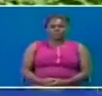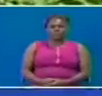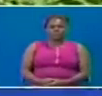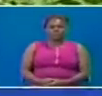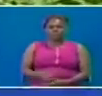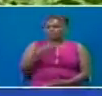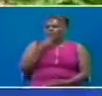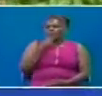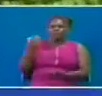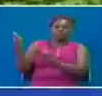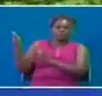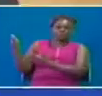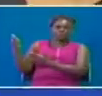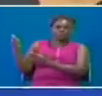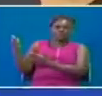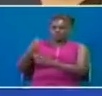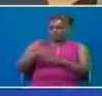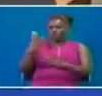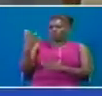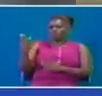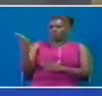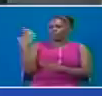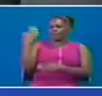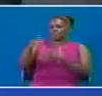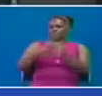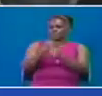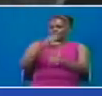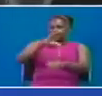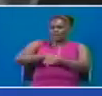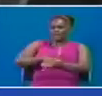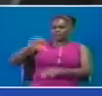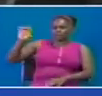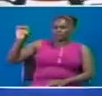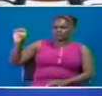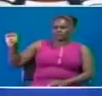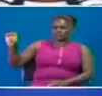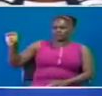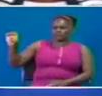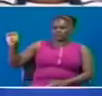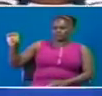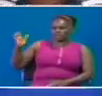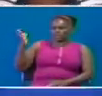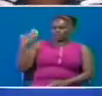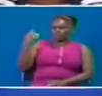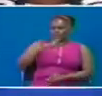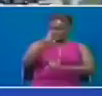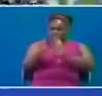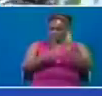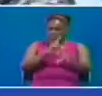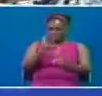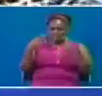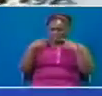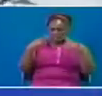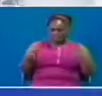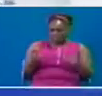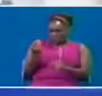Solomon Kinyanjui ni mmoja wa watahiniwa 33,000 waliopata alama ya E kwenye matokeo ya mtihani wa KCSE yaliyotangazwa